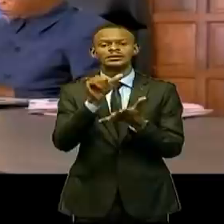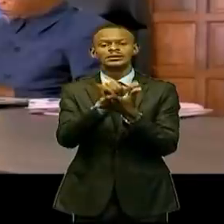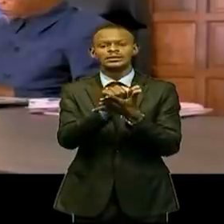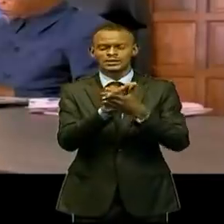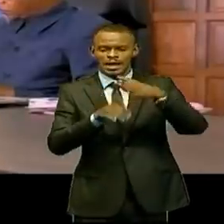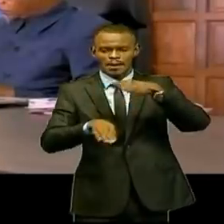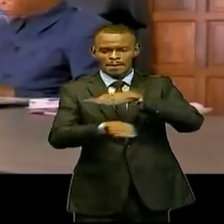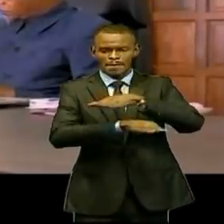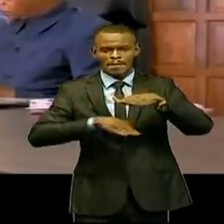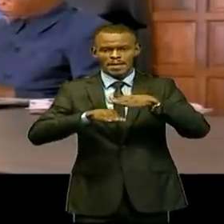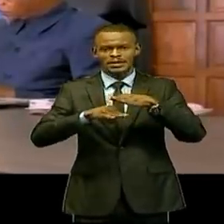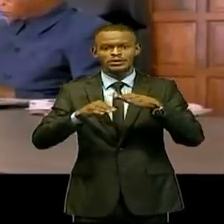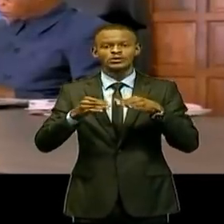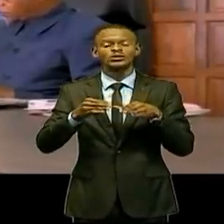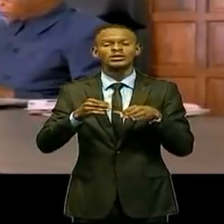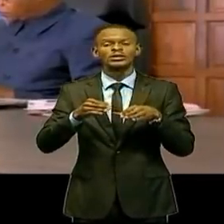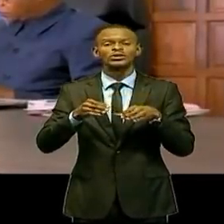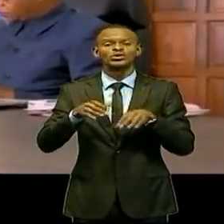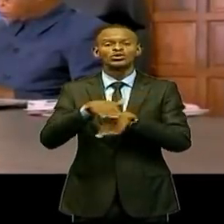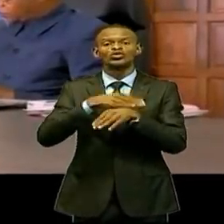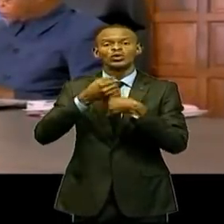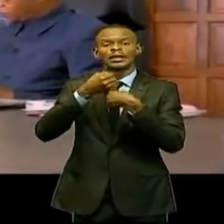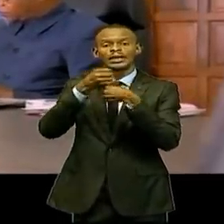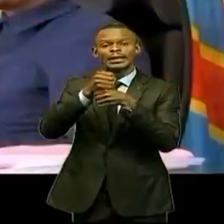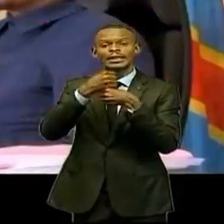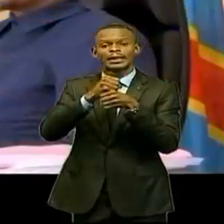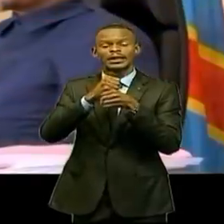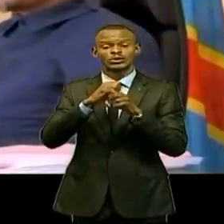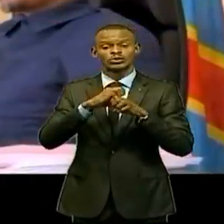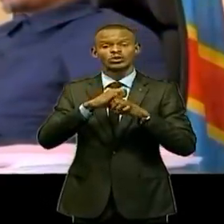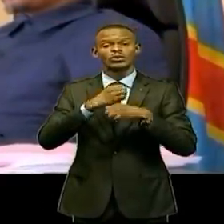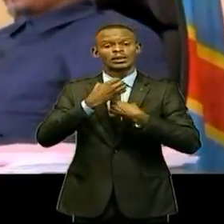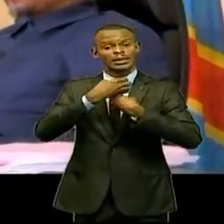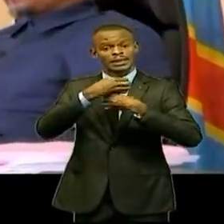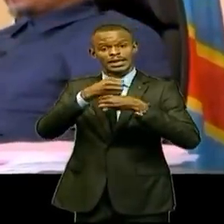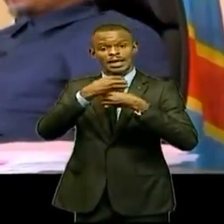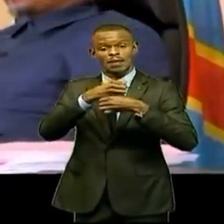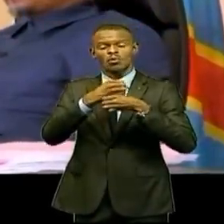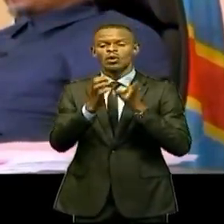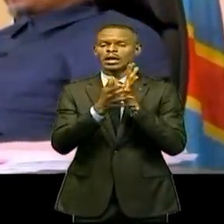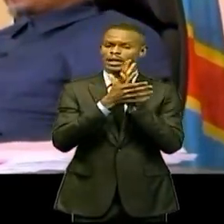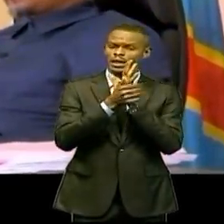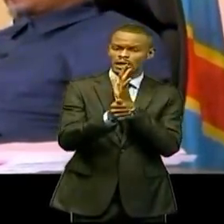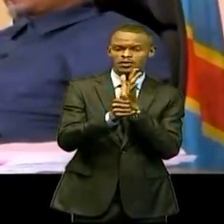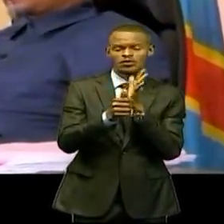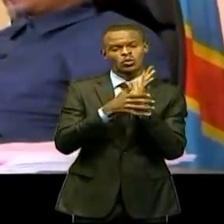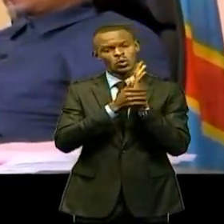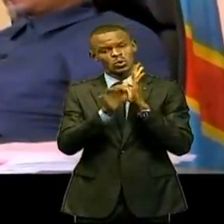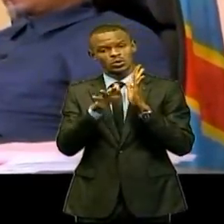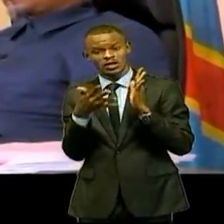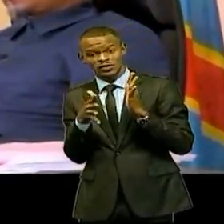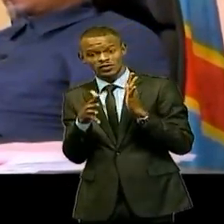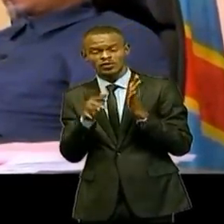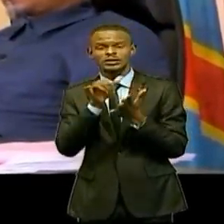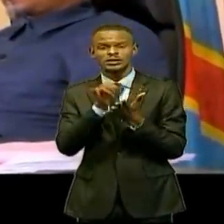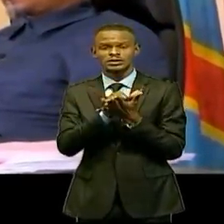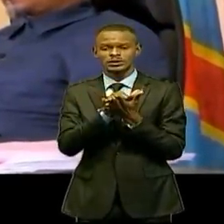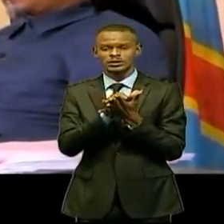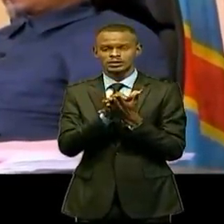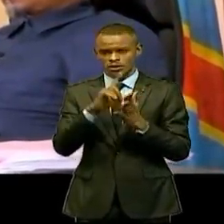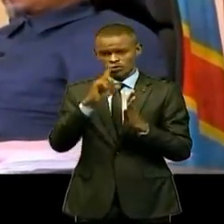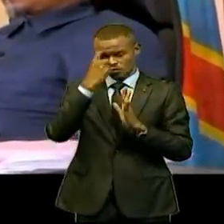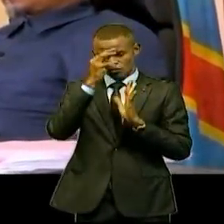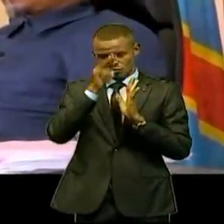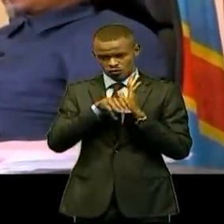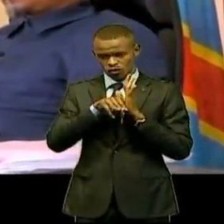locales, par la création d'emplois qualifiés et non qualifiés, mérite une attention particulière du gouvernement dans le cadre